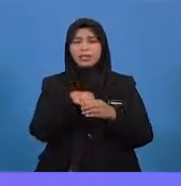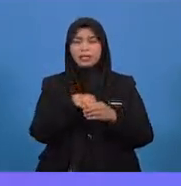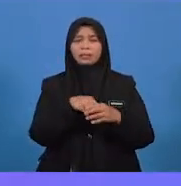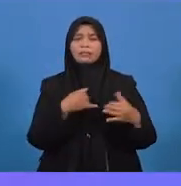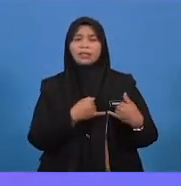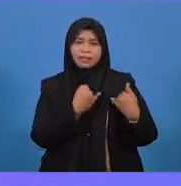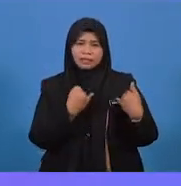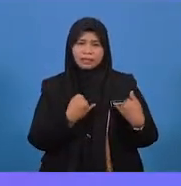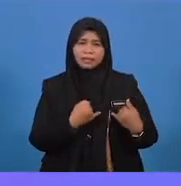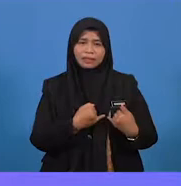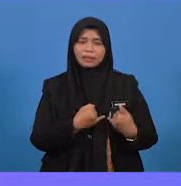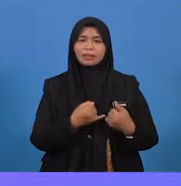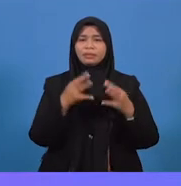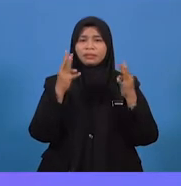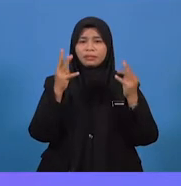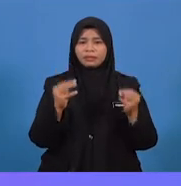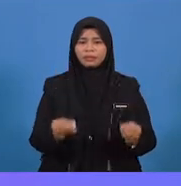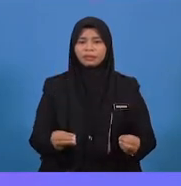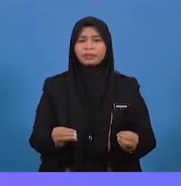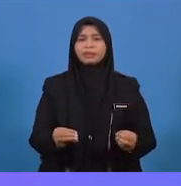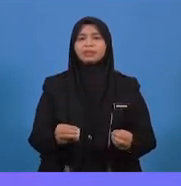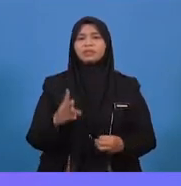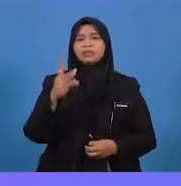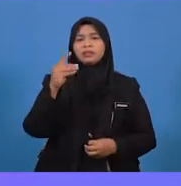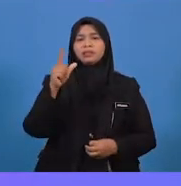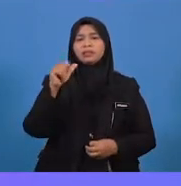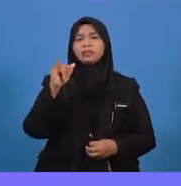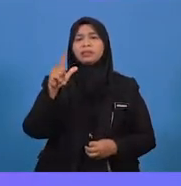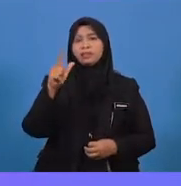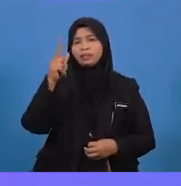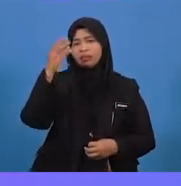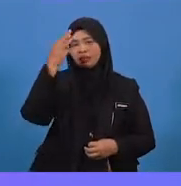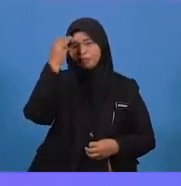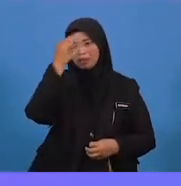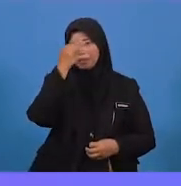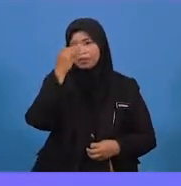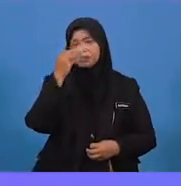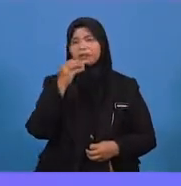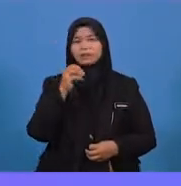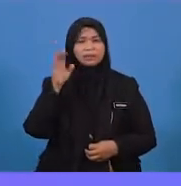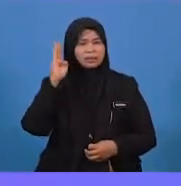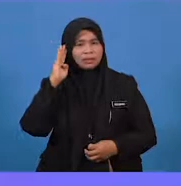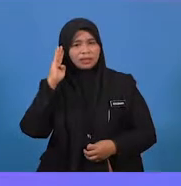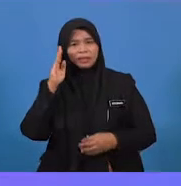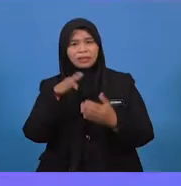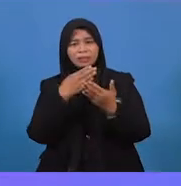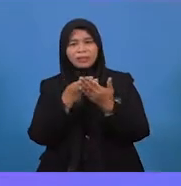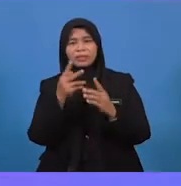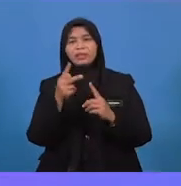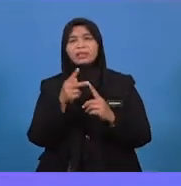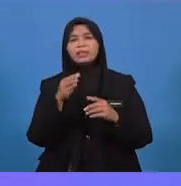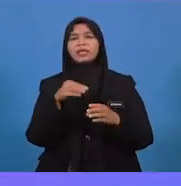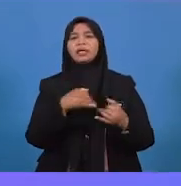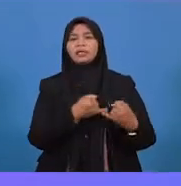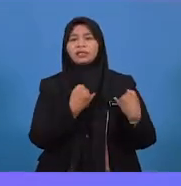hati manusia. Adapun dalil malaikat membisikkan kebaikan ke hati manusia ialah